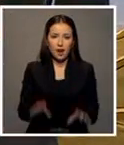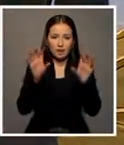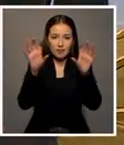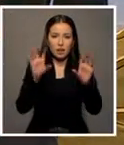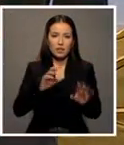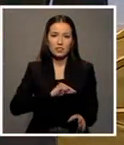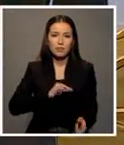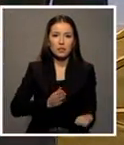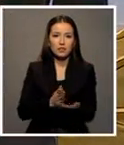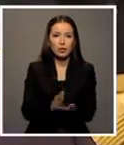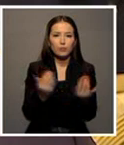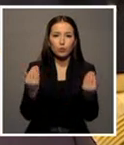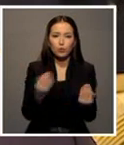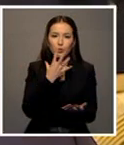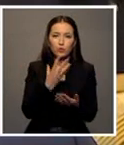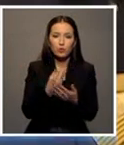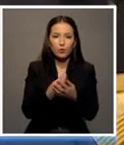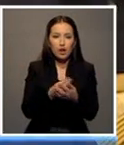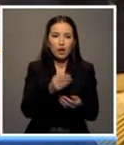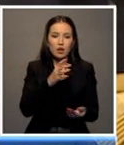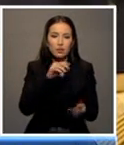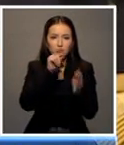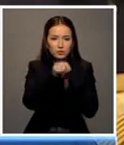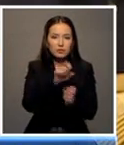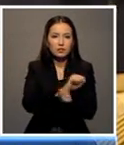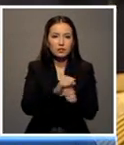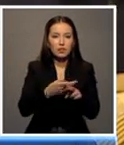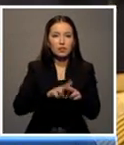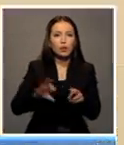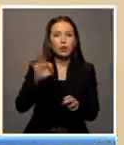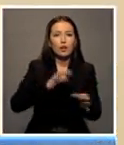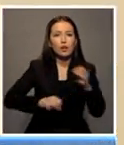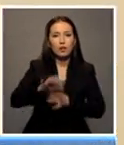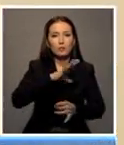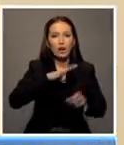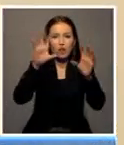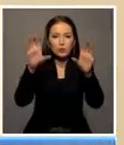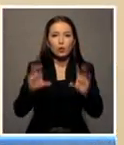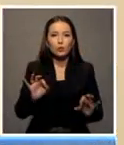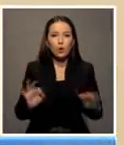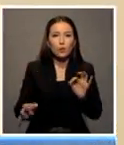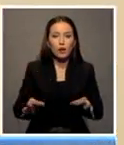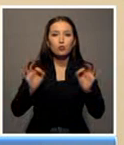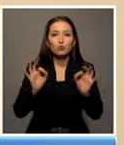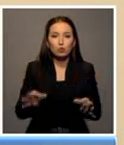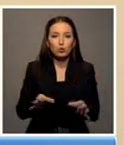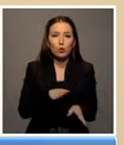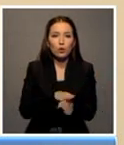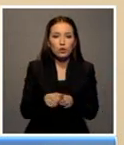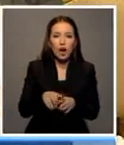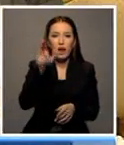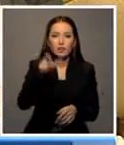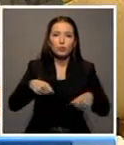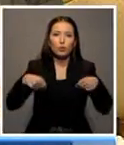Заң қызметкерлері бүгін жеке басқа қол сұғылмаушылық мәселелерін талқылады. Сәйкесінше конституциялық нормалардың дұрыс орындалуы және адам құқығының